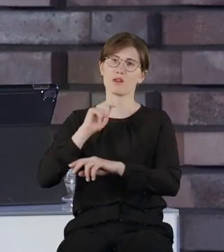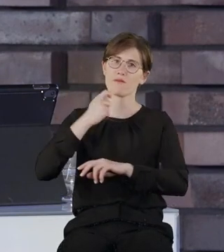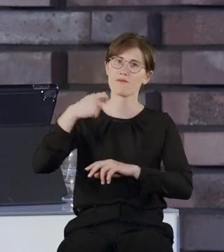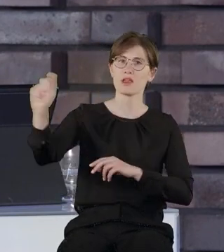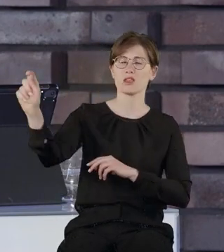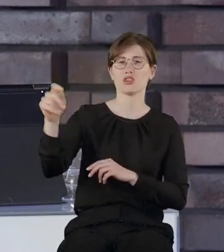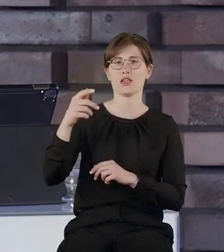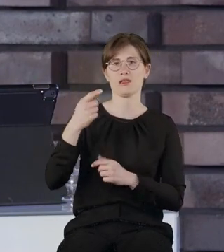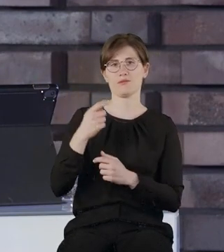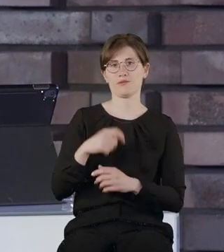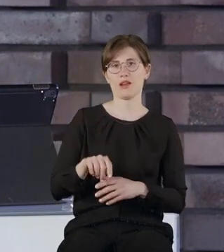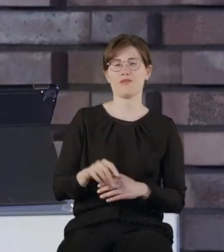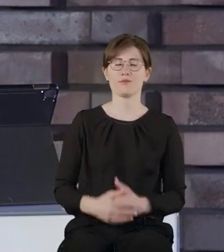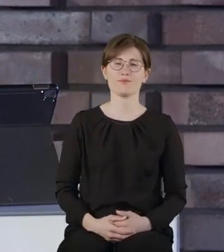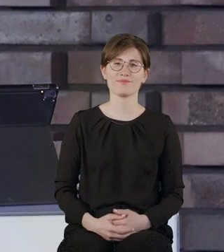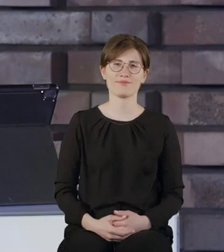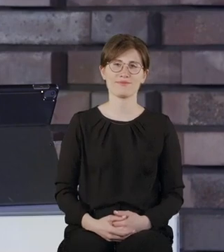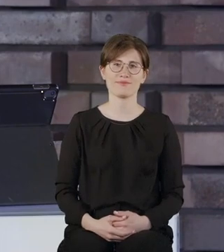polarnych.